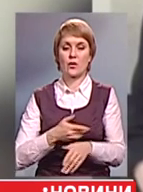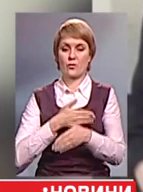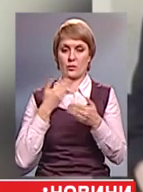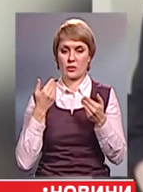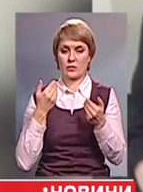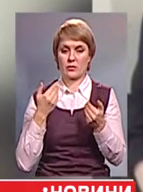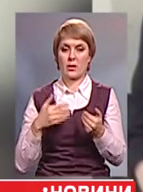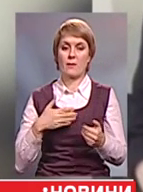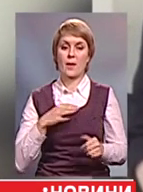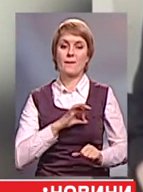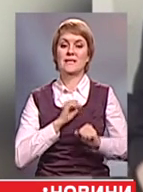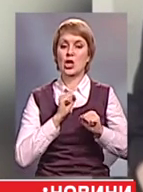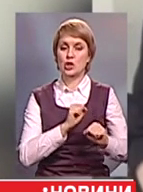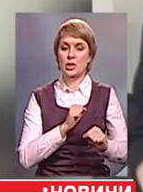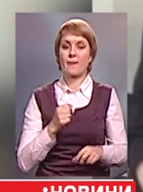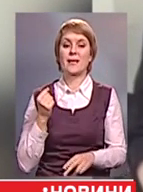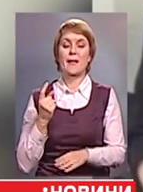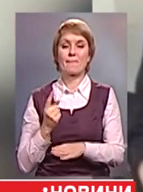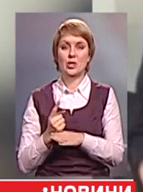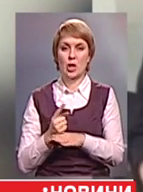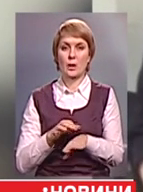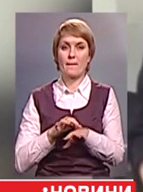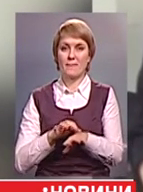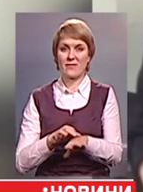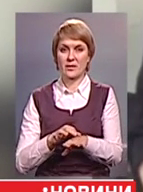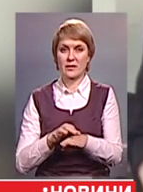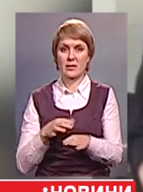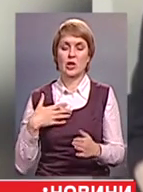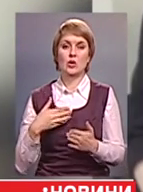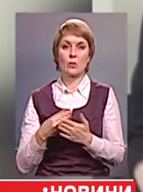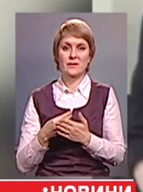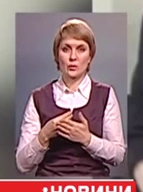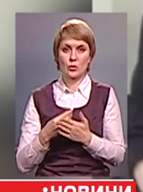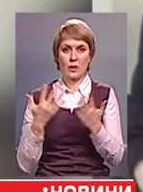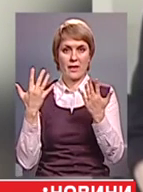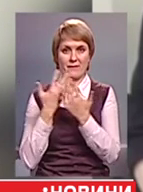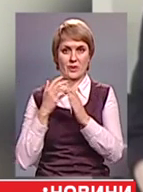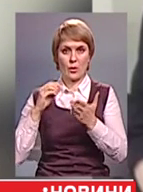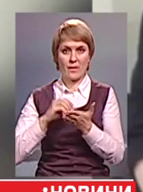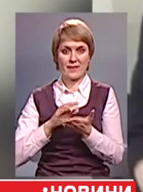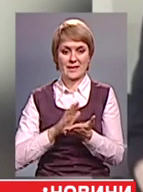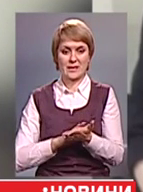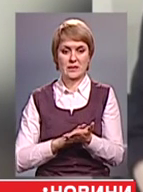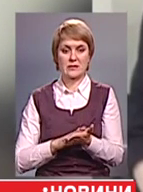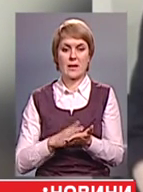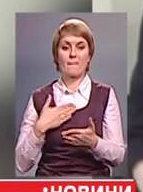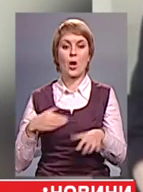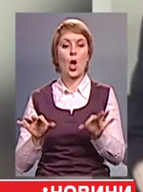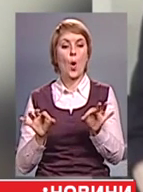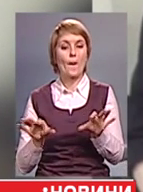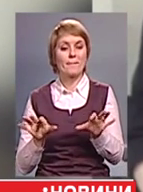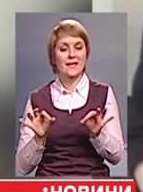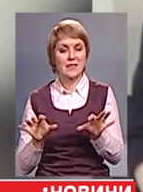Моим защитникам запрещают проводить собственную видеофиксацию. Мои объяснения,